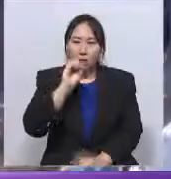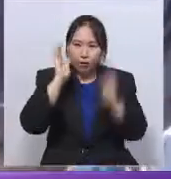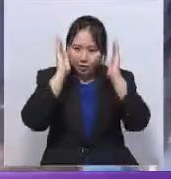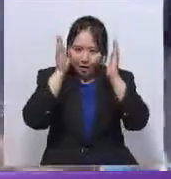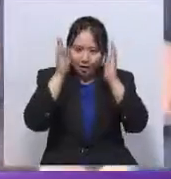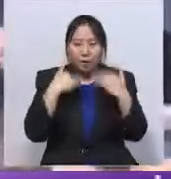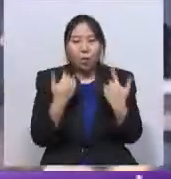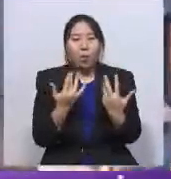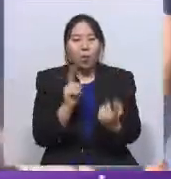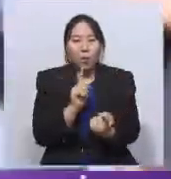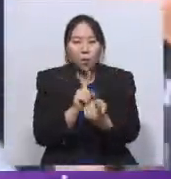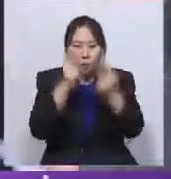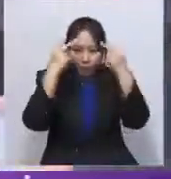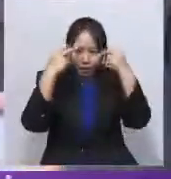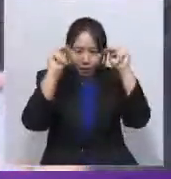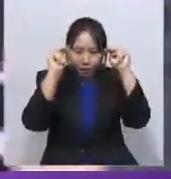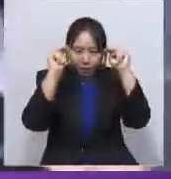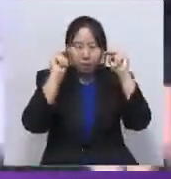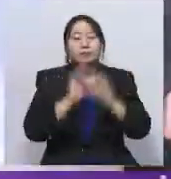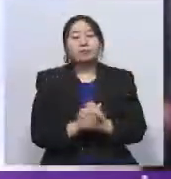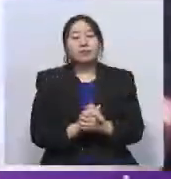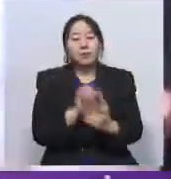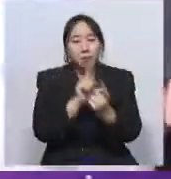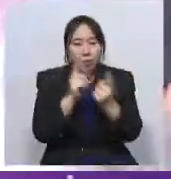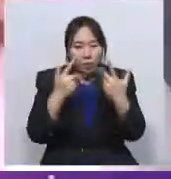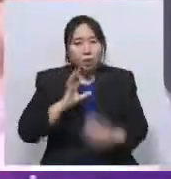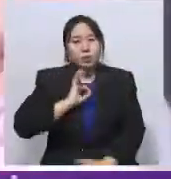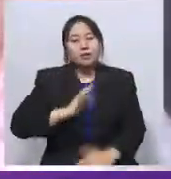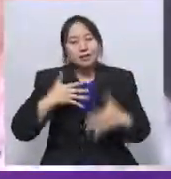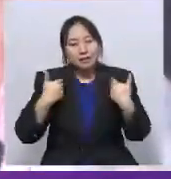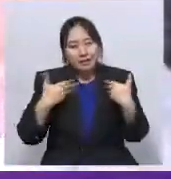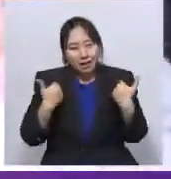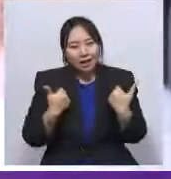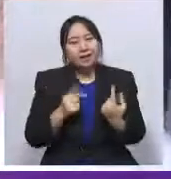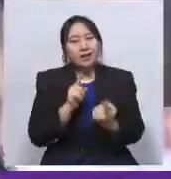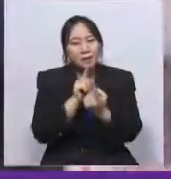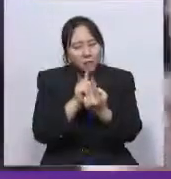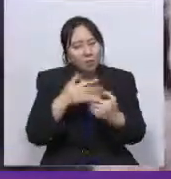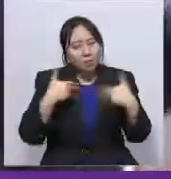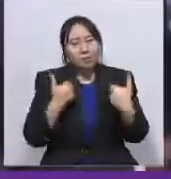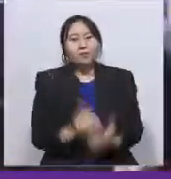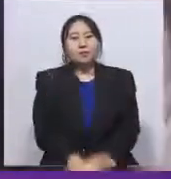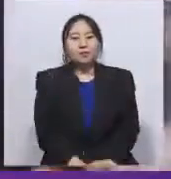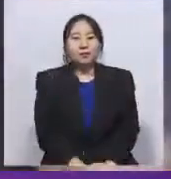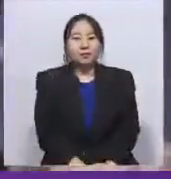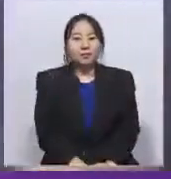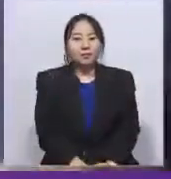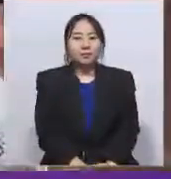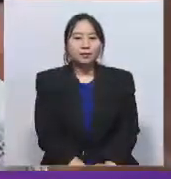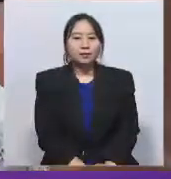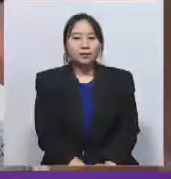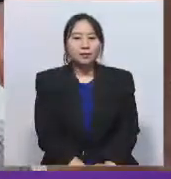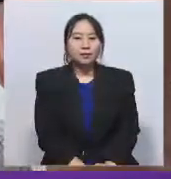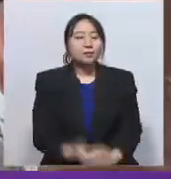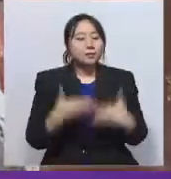อเพื่อที่จะพบนายกรัฐมนตรีเมื่อได้พบแล้วรู้สึกดีใจมากที่ได้เจอตามความต้องการค่ะ